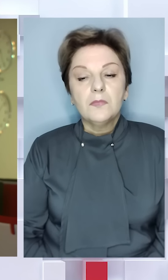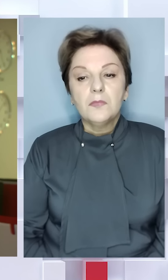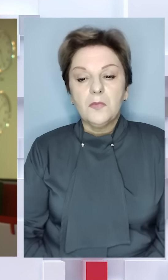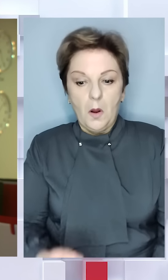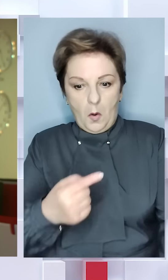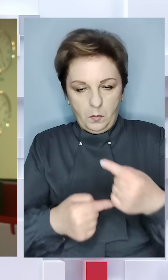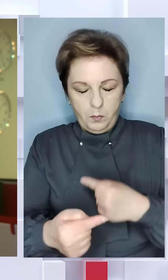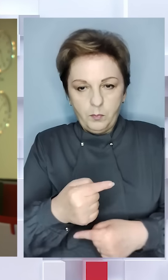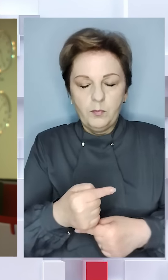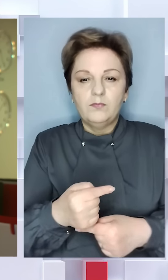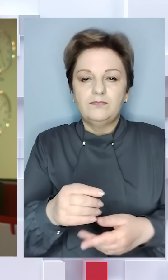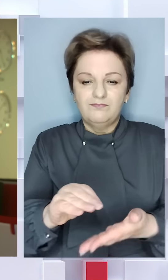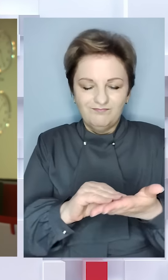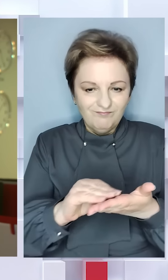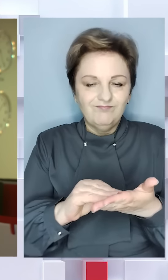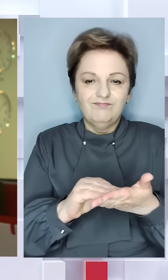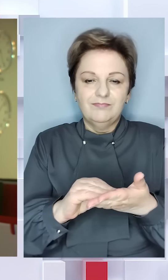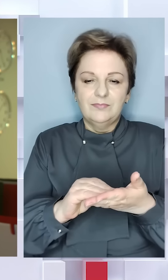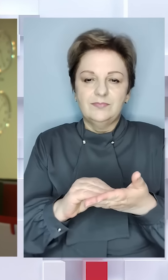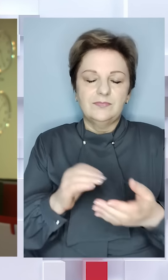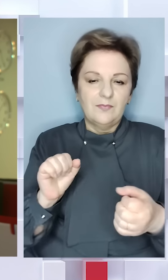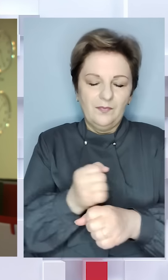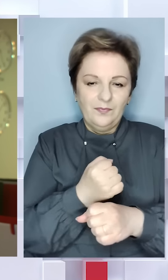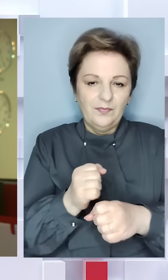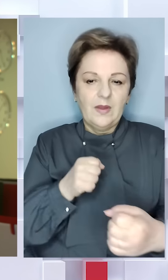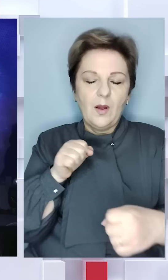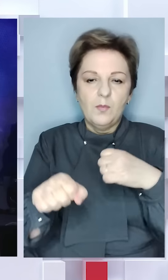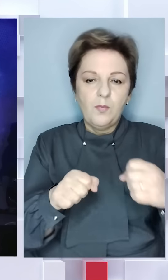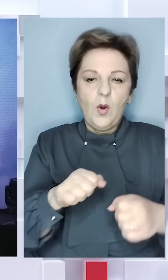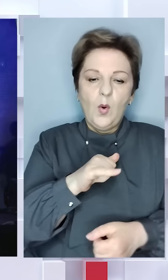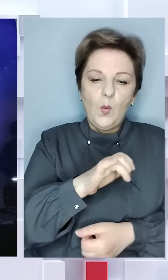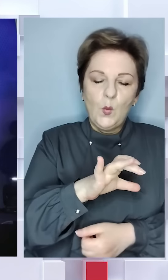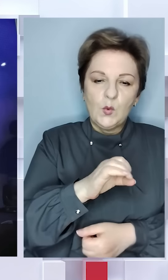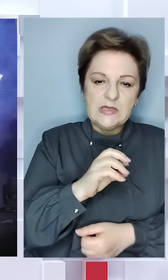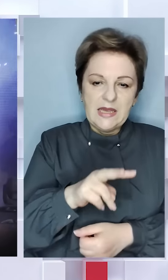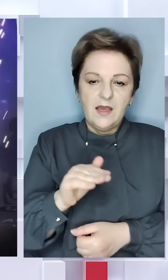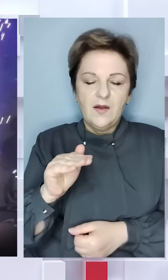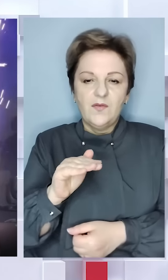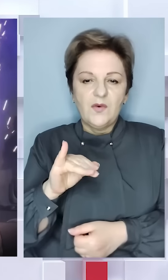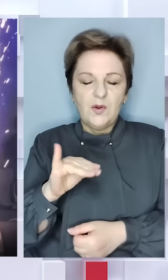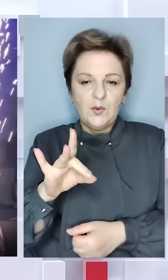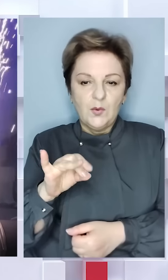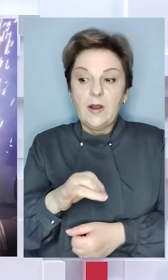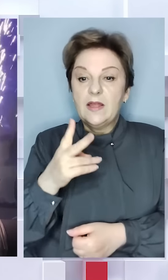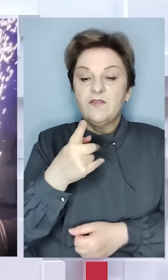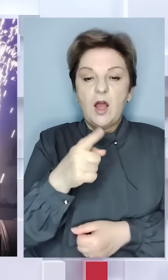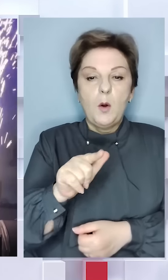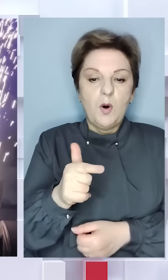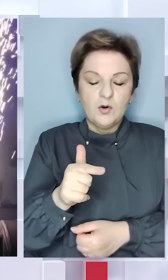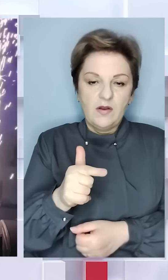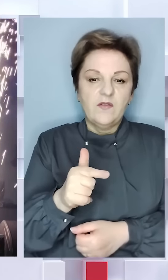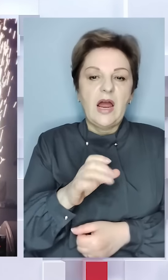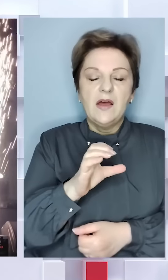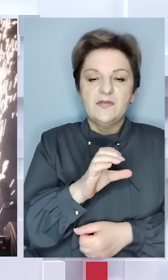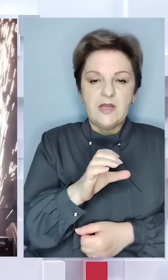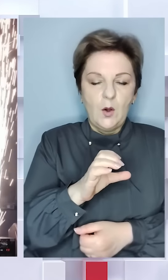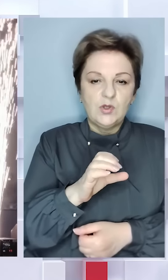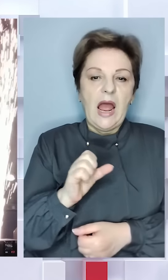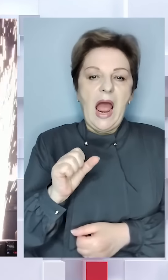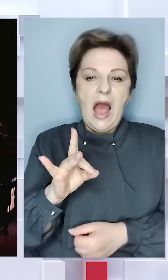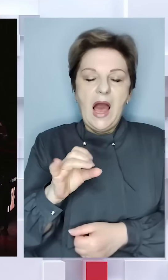Реванш між Усиком та Ф'юрі. Стала відома дата поєдинку. Цьогоріч, 21 грудня, в столиці Саудівської Аравії